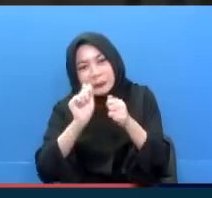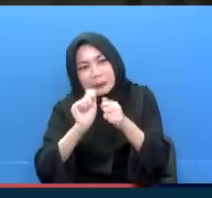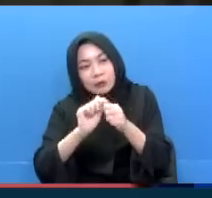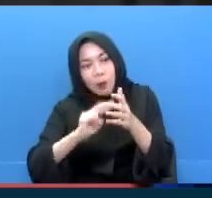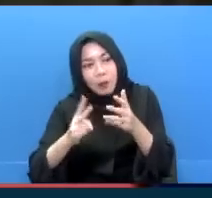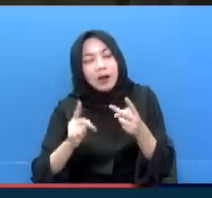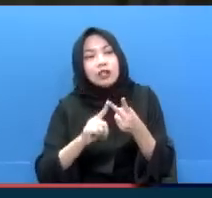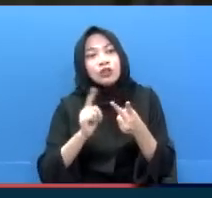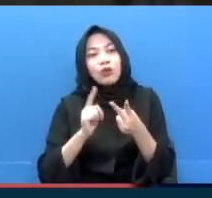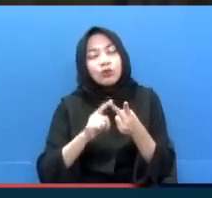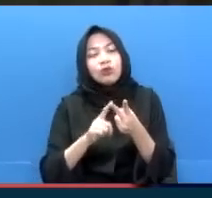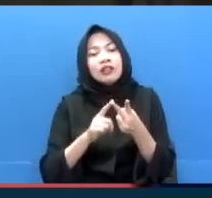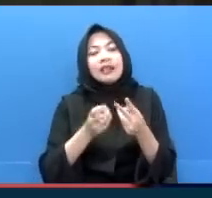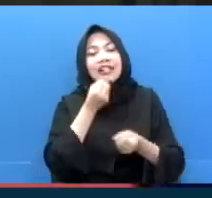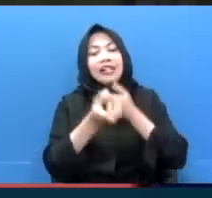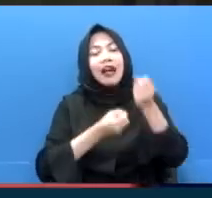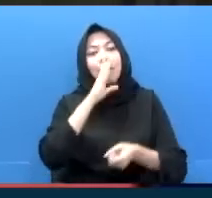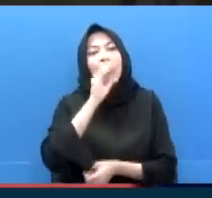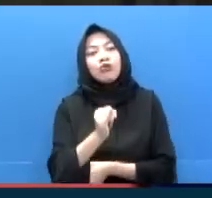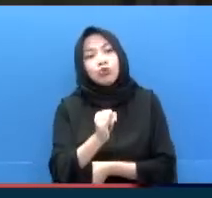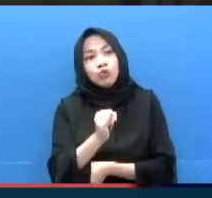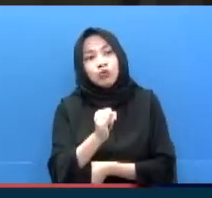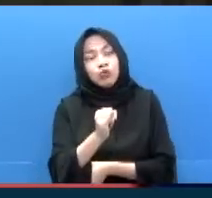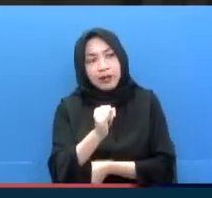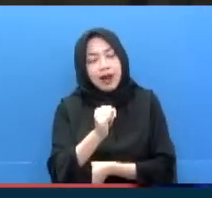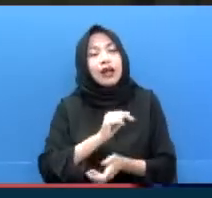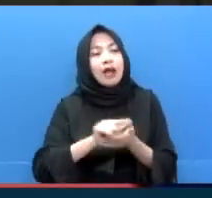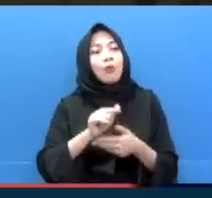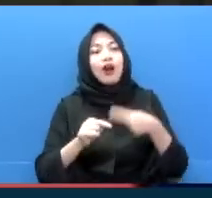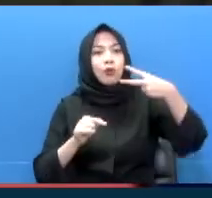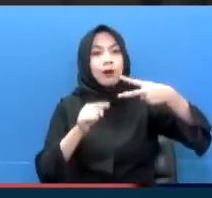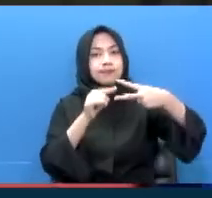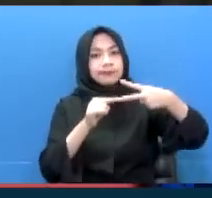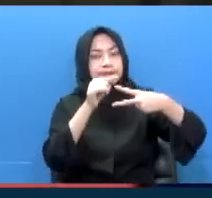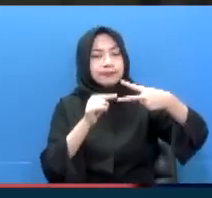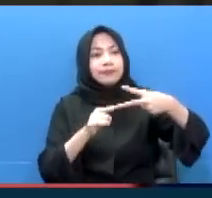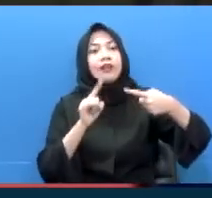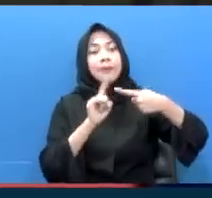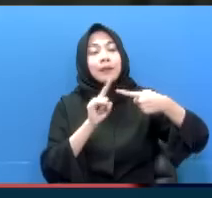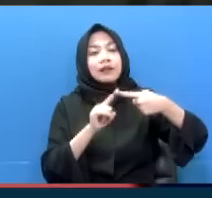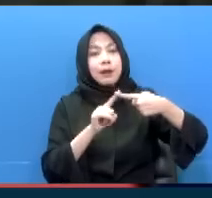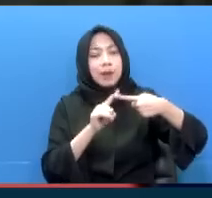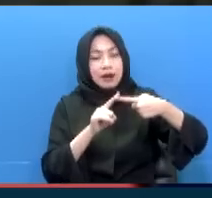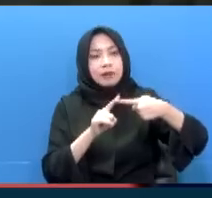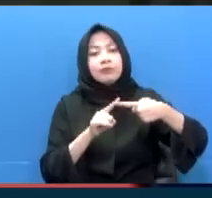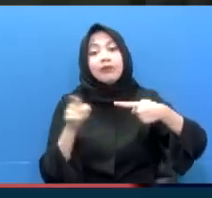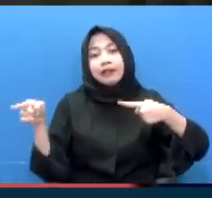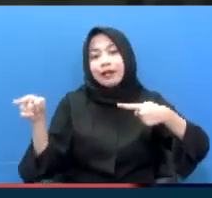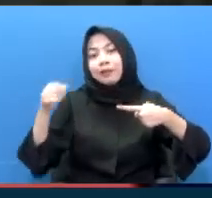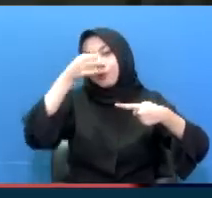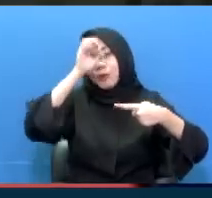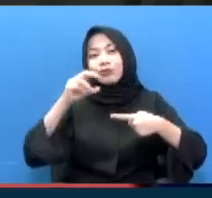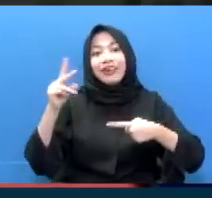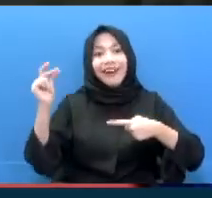palsu keterangan palsunya pun juga sudah dilaporkan Jadi dua ada dua perihal yang kita laporkan adalah terkait masalah eh